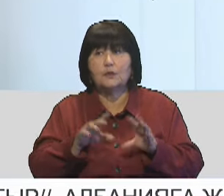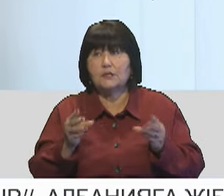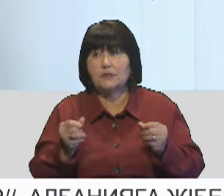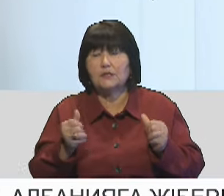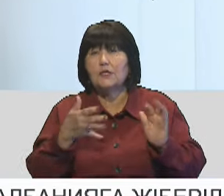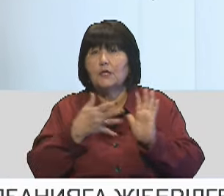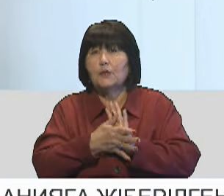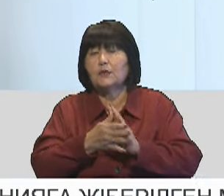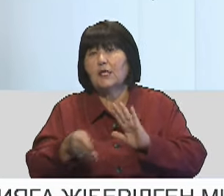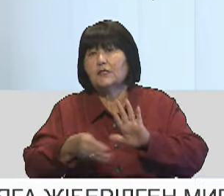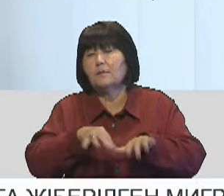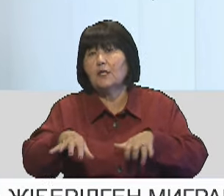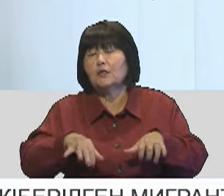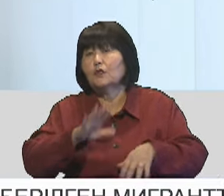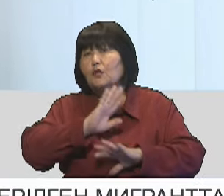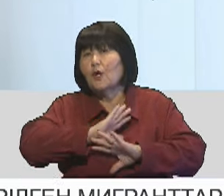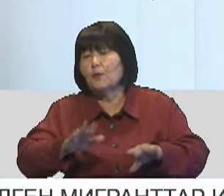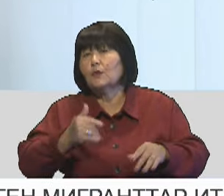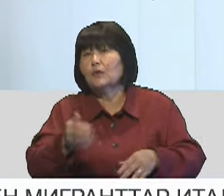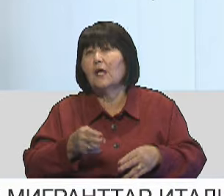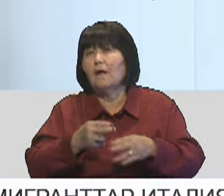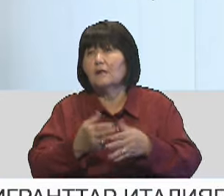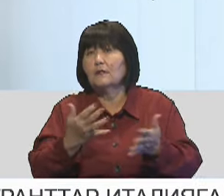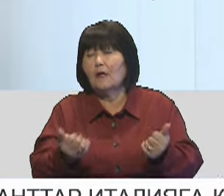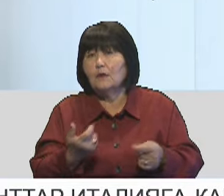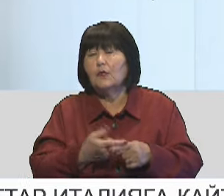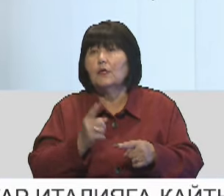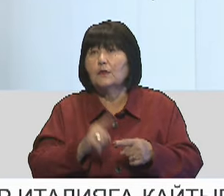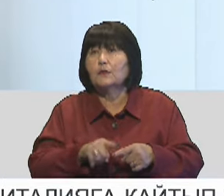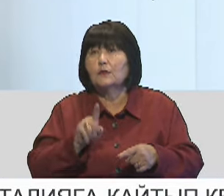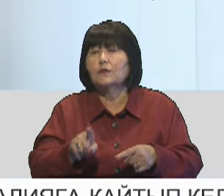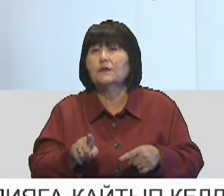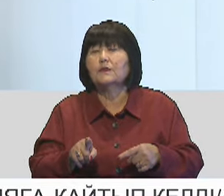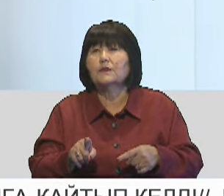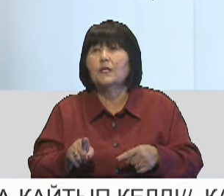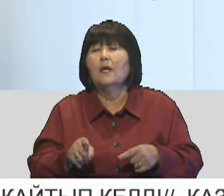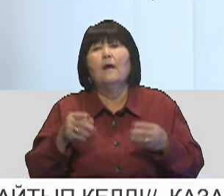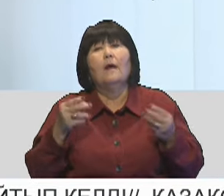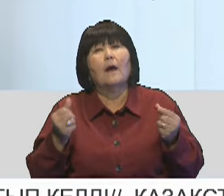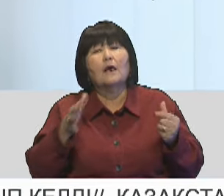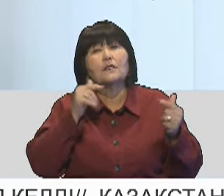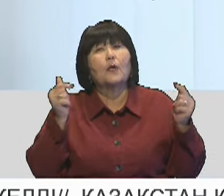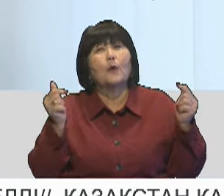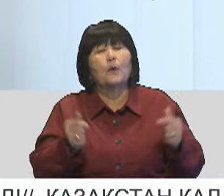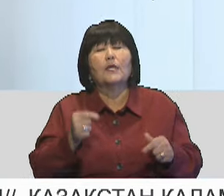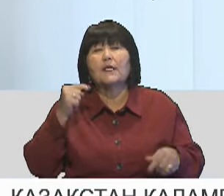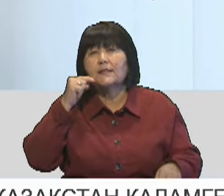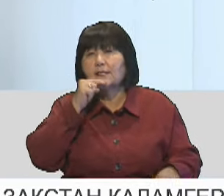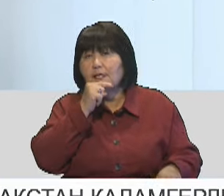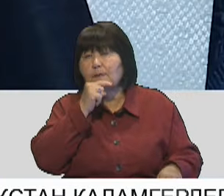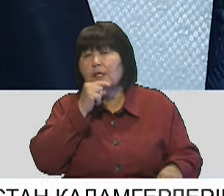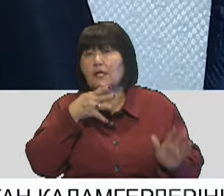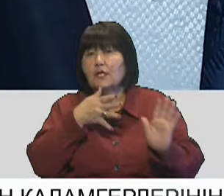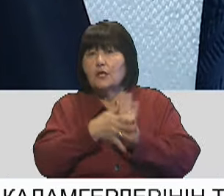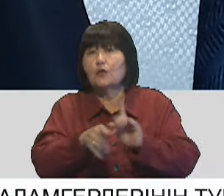игеру кезінде сыбайлас жемқорлықты болдырмау, соны алдын алу, сосын осы биылға бөлінген қаржыны уақытылы тиімді игеру